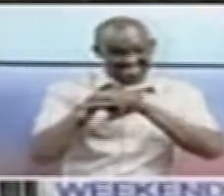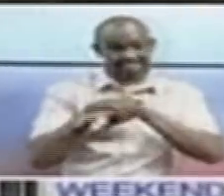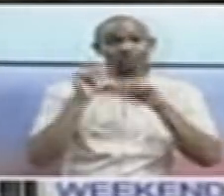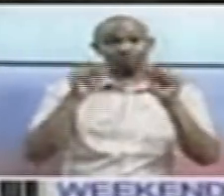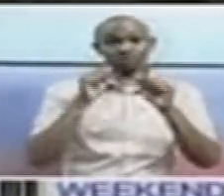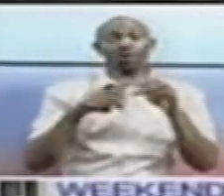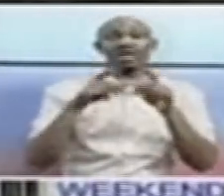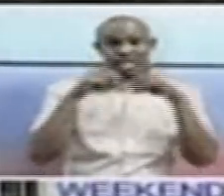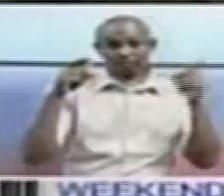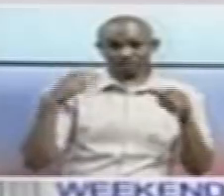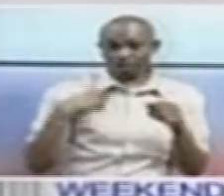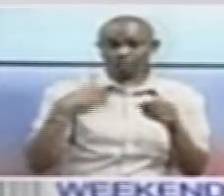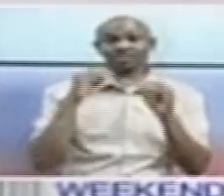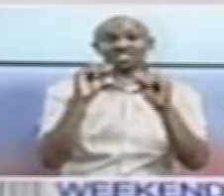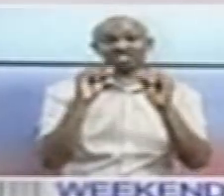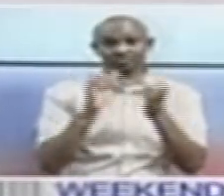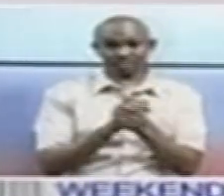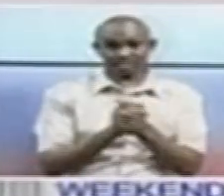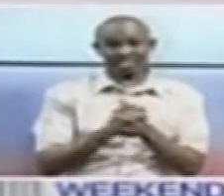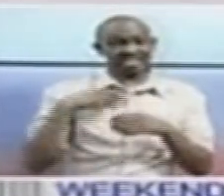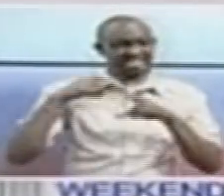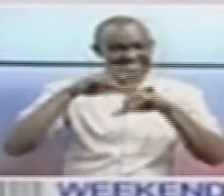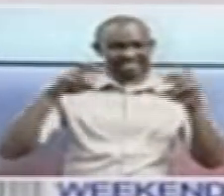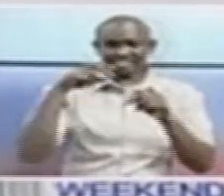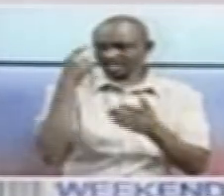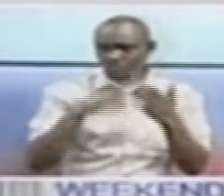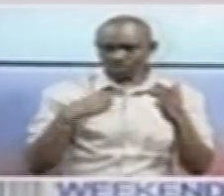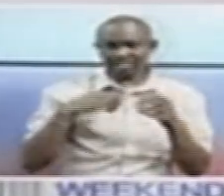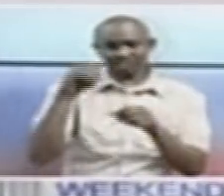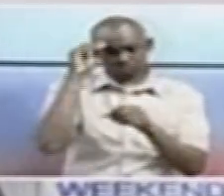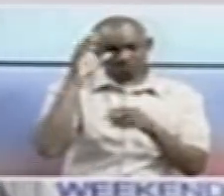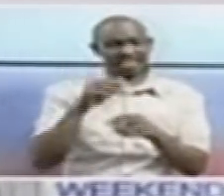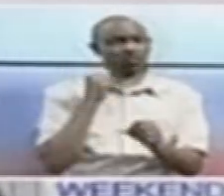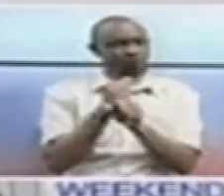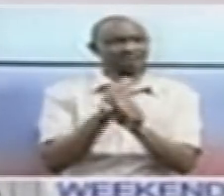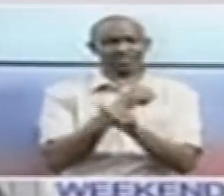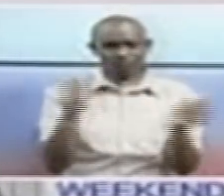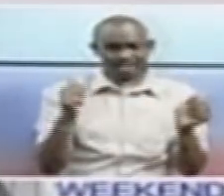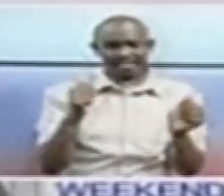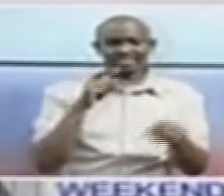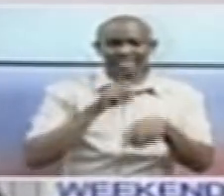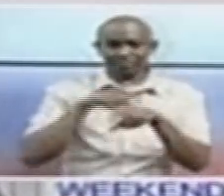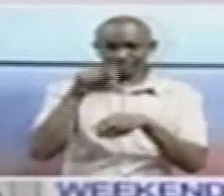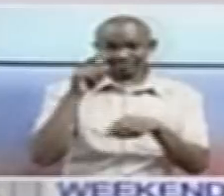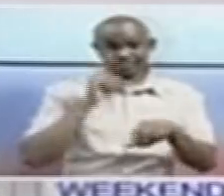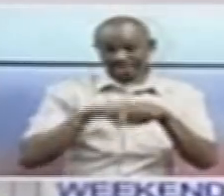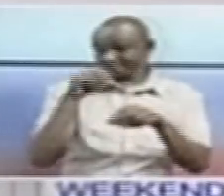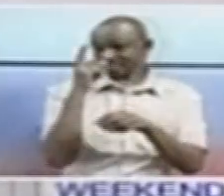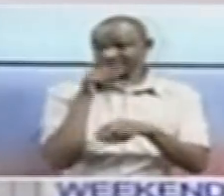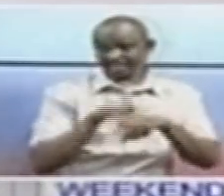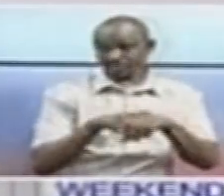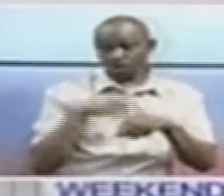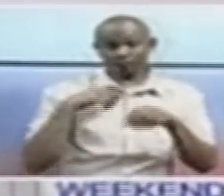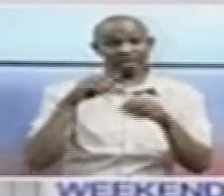become the language of instruction. Utafiti umeonyesha kwamba mwanafunzi hufanya vizuri iwapo katika siku zake za kwanza